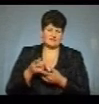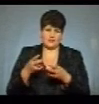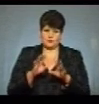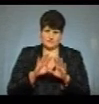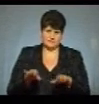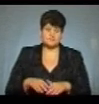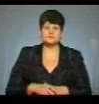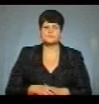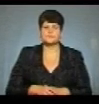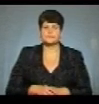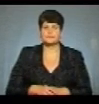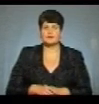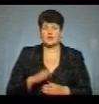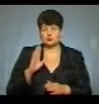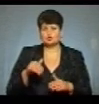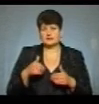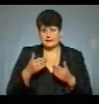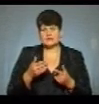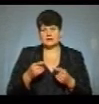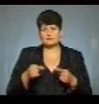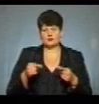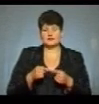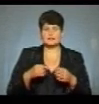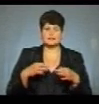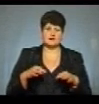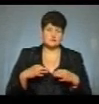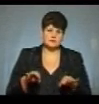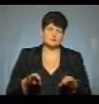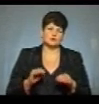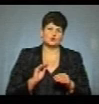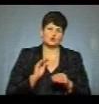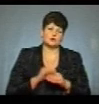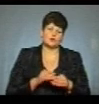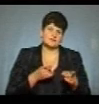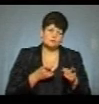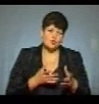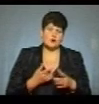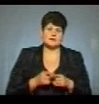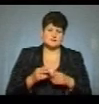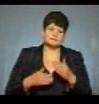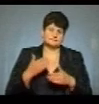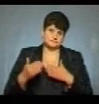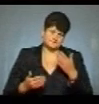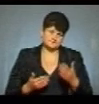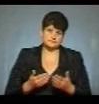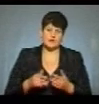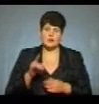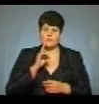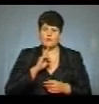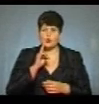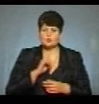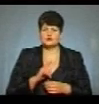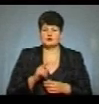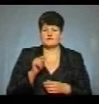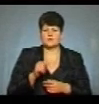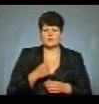потрібні. Їм будуть надані відповідні транспортні засоби, додаткове озброєння, і цей процес піде. Поки що він в